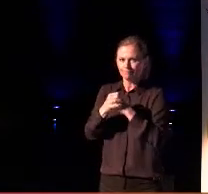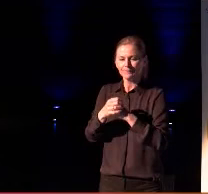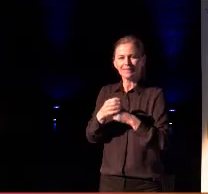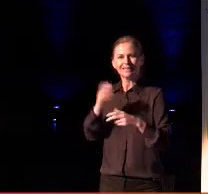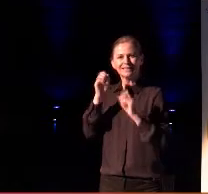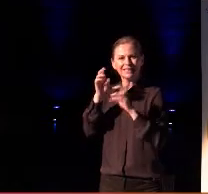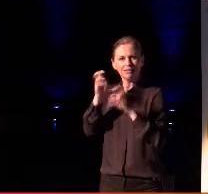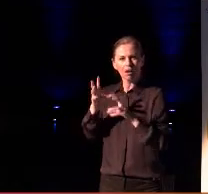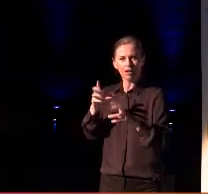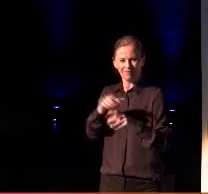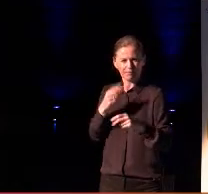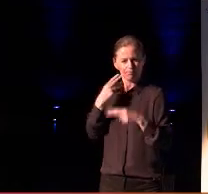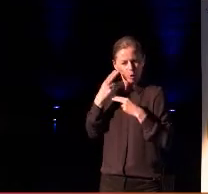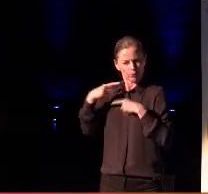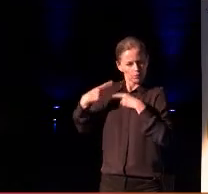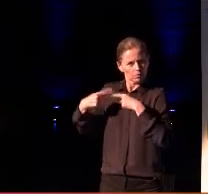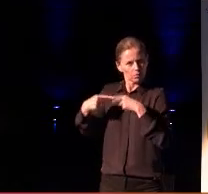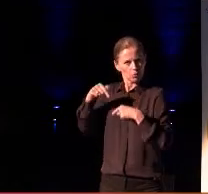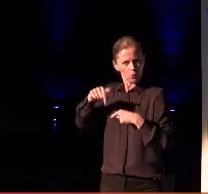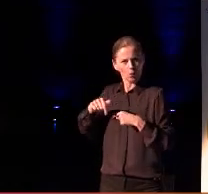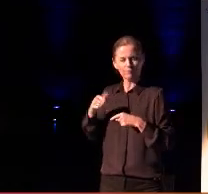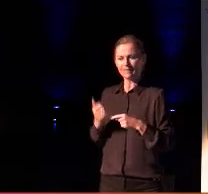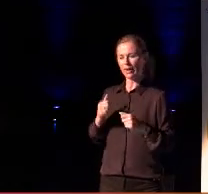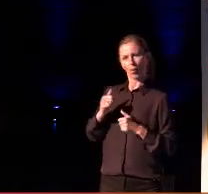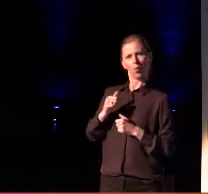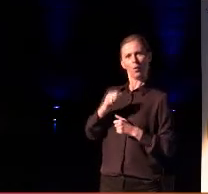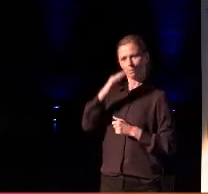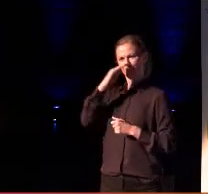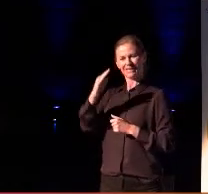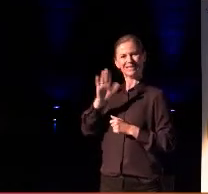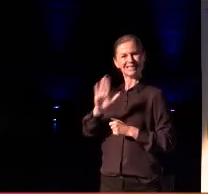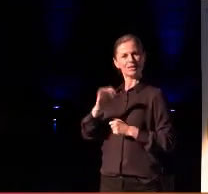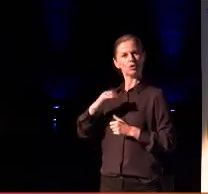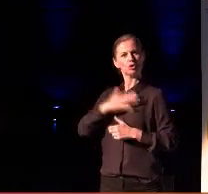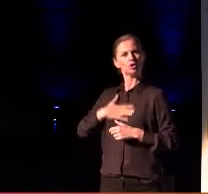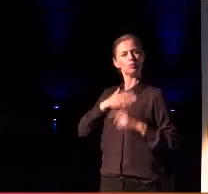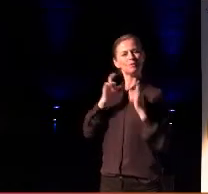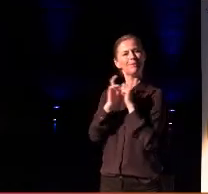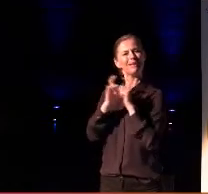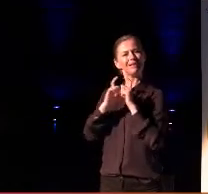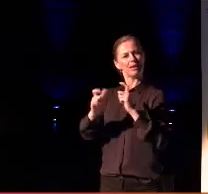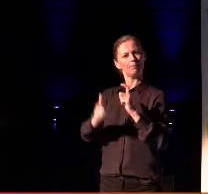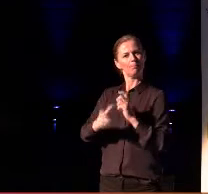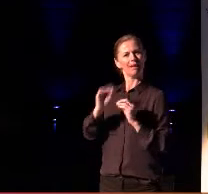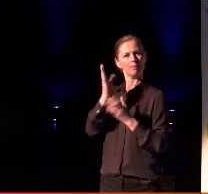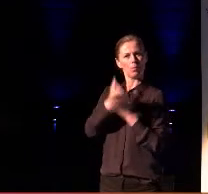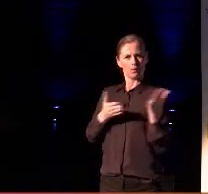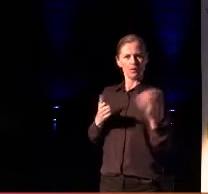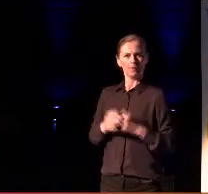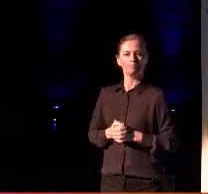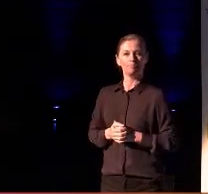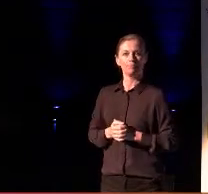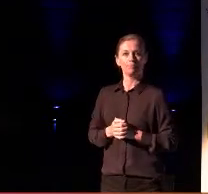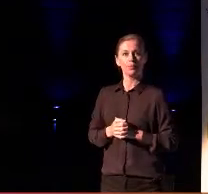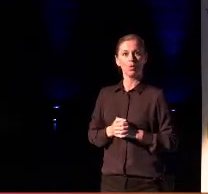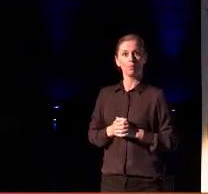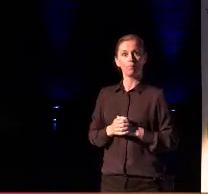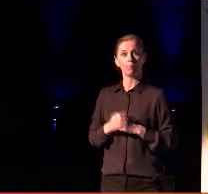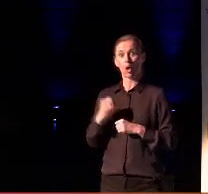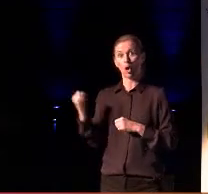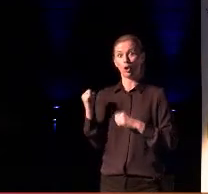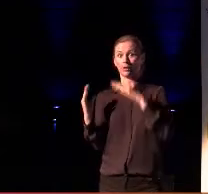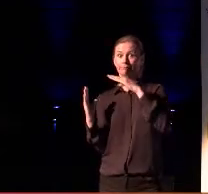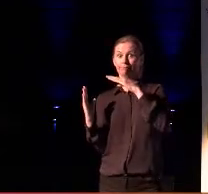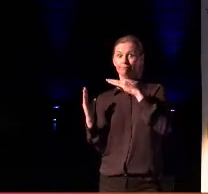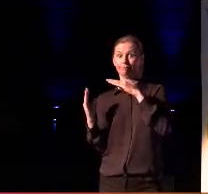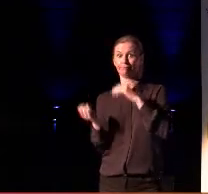signaler i de utprøvingene vi ser. Det gir en større mestring av sykdomsbildet sitt. Det skal også komme tilbake til. På høyre siden her så har vi